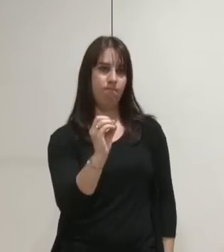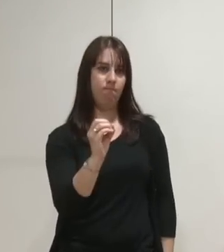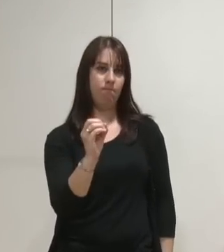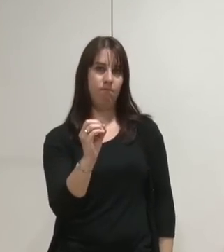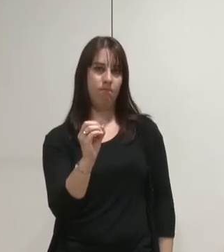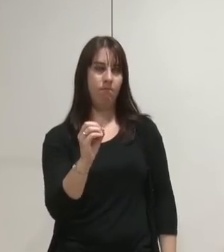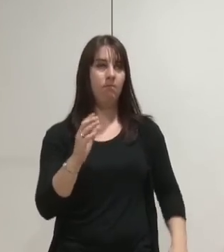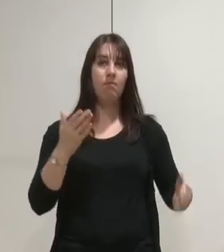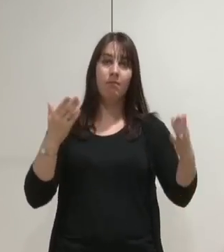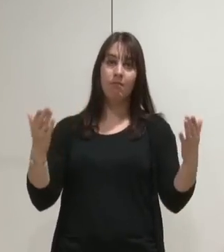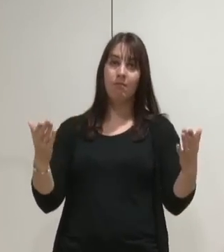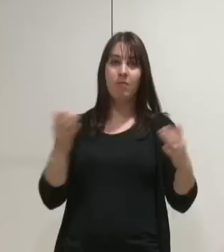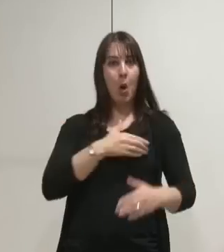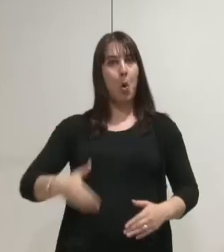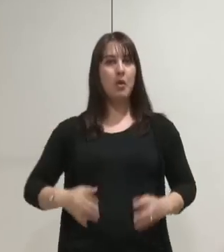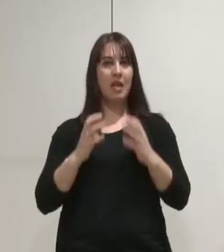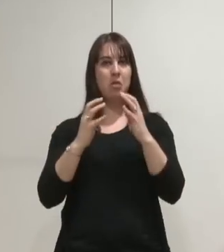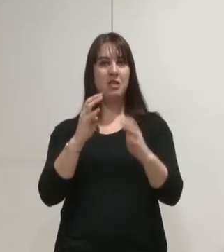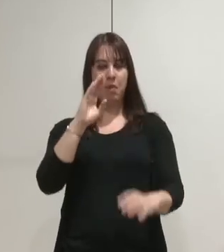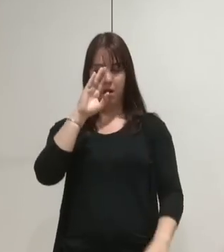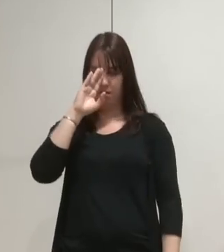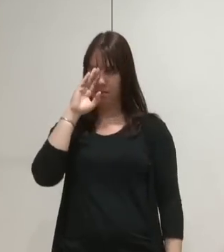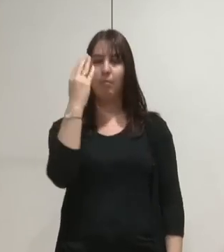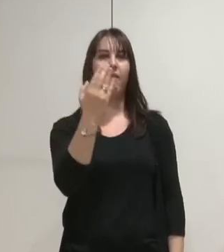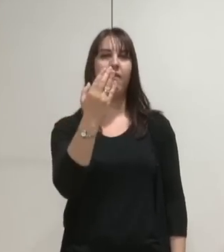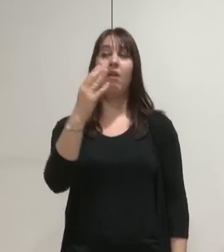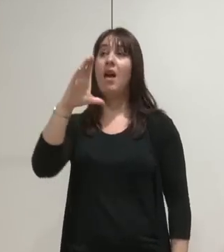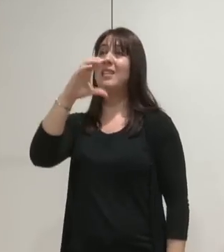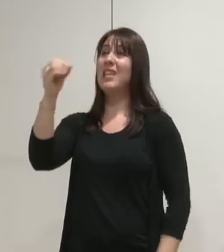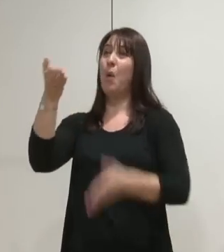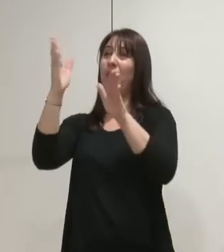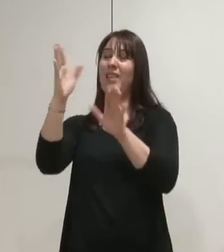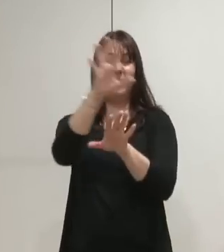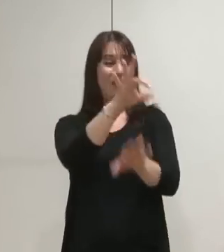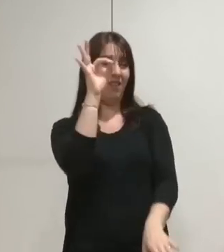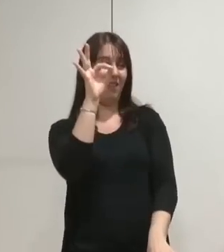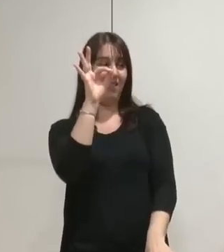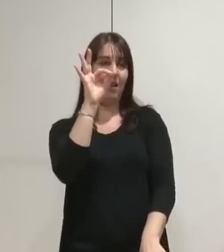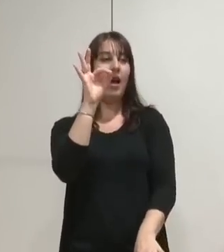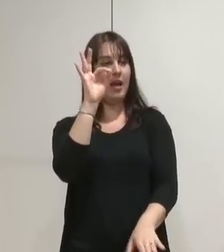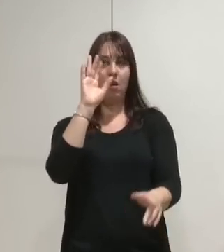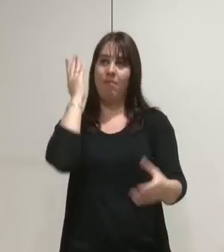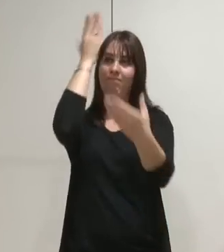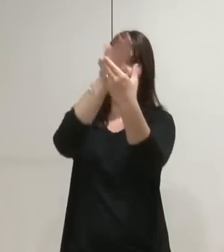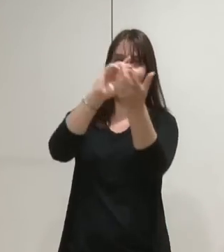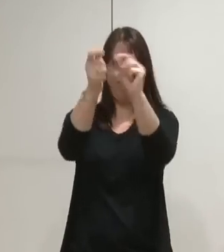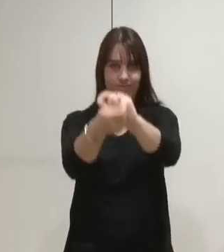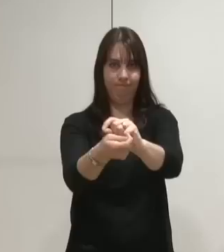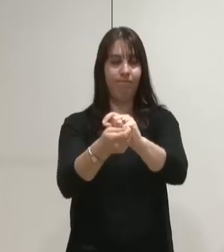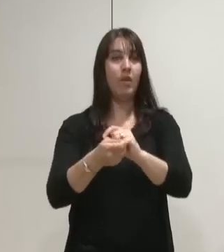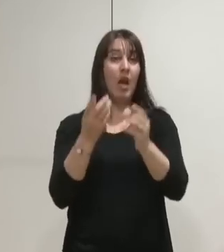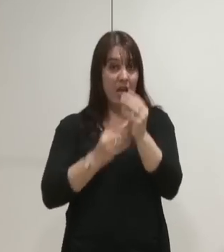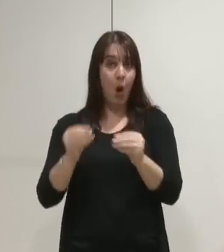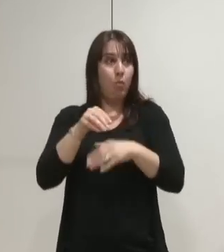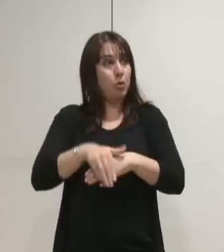changements de la part du Conseil Municipal après avis de la CAO c'est pourquoi fort en plus de ce que je vous ai dit ce soir parce que